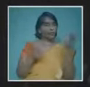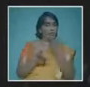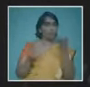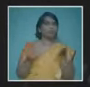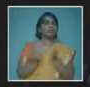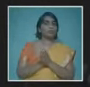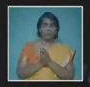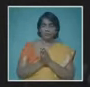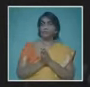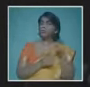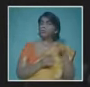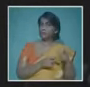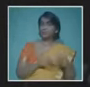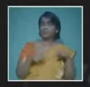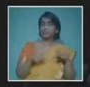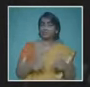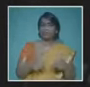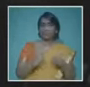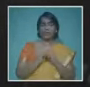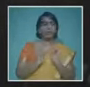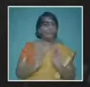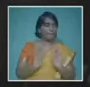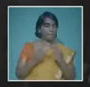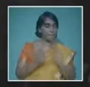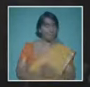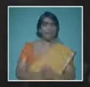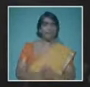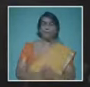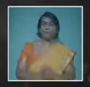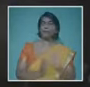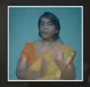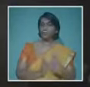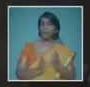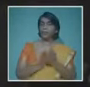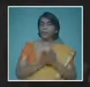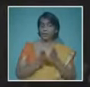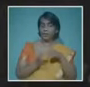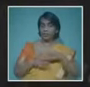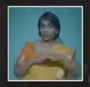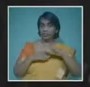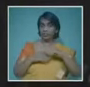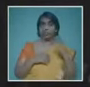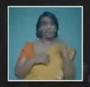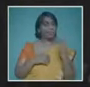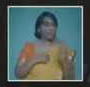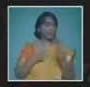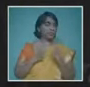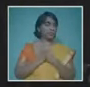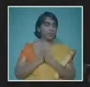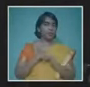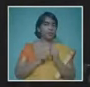ඒ බටහිර පර්යන්තයේත් අද වැඩ ආරම්භ කරන්න. තොර මේ පර්යන්ත දෙකම ගරු මන්ත්‍රීතුමිය